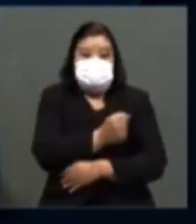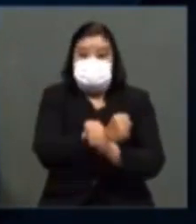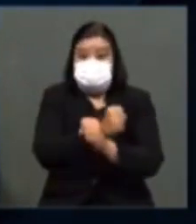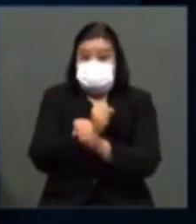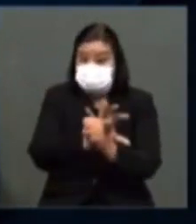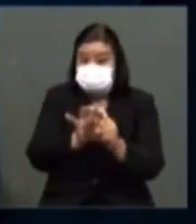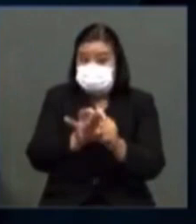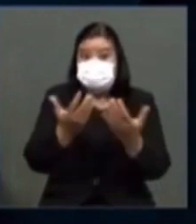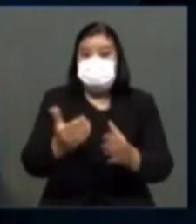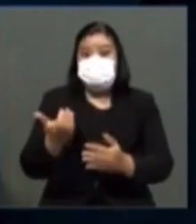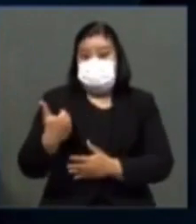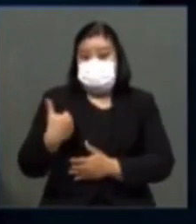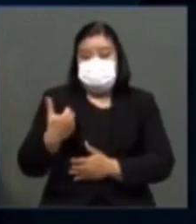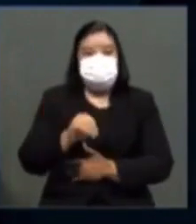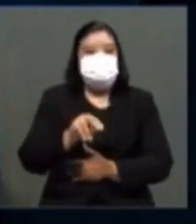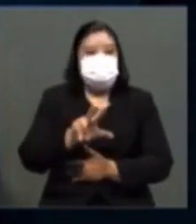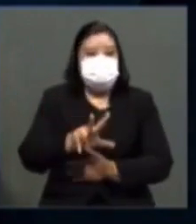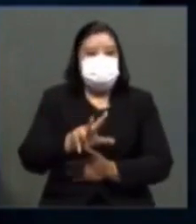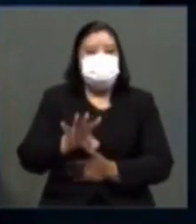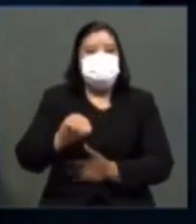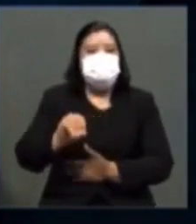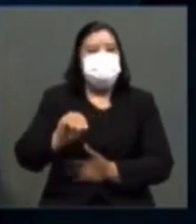แล้วนะคะ